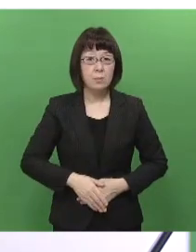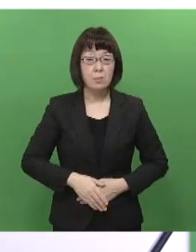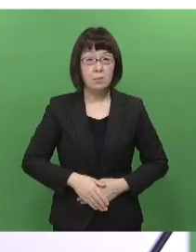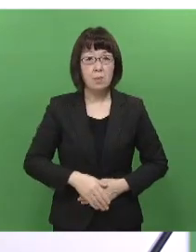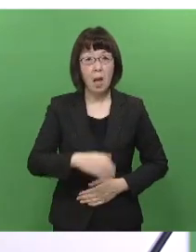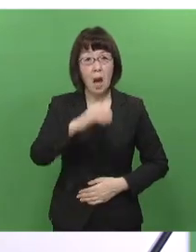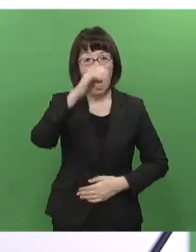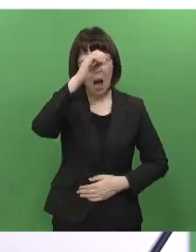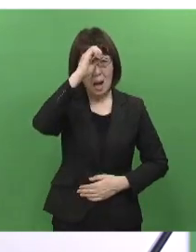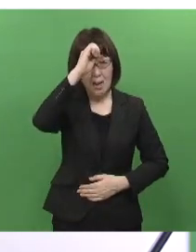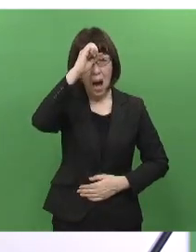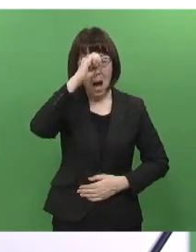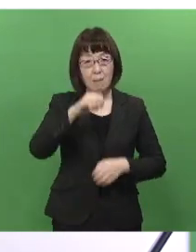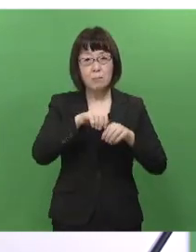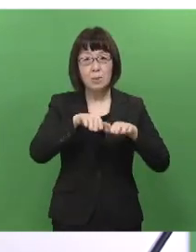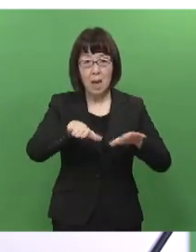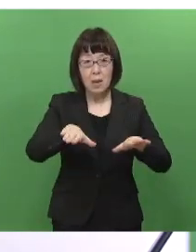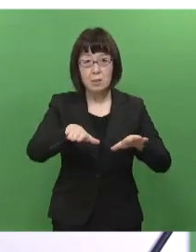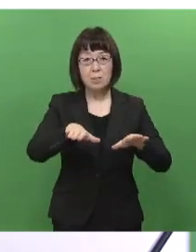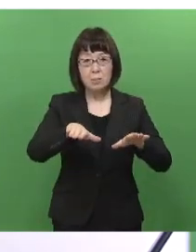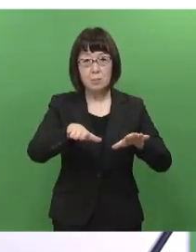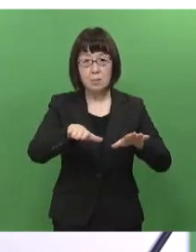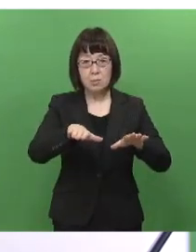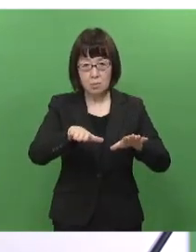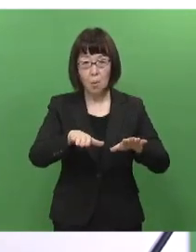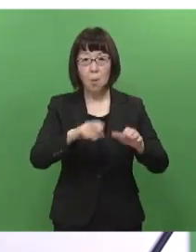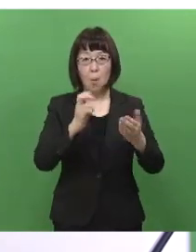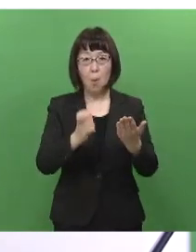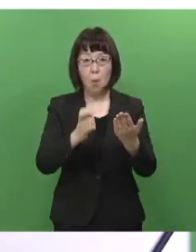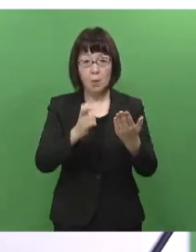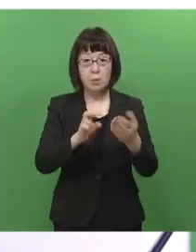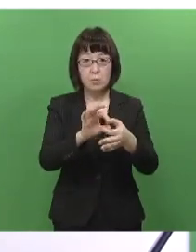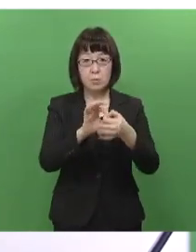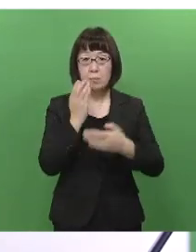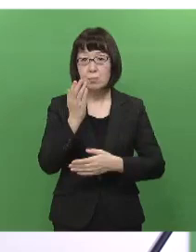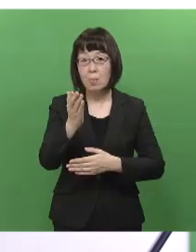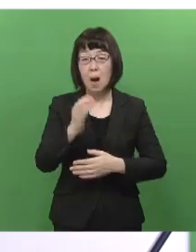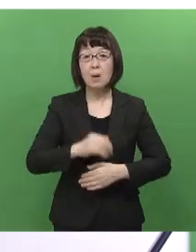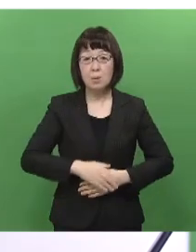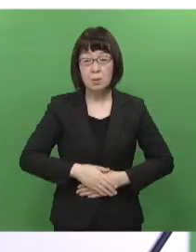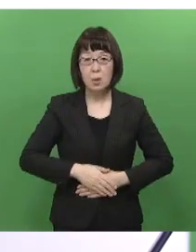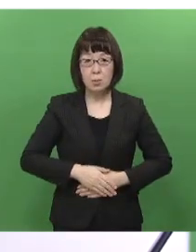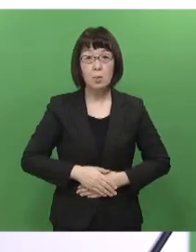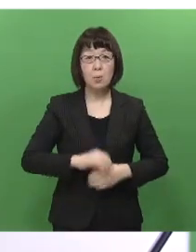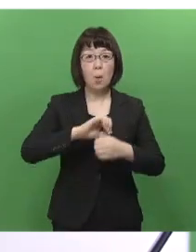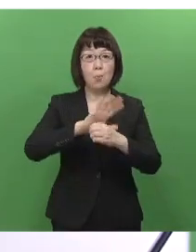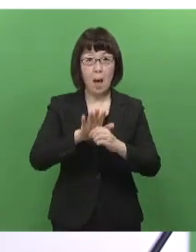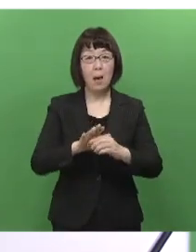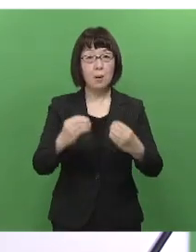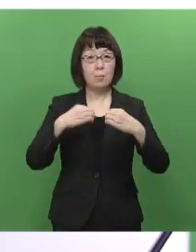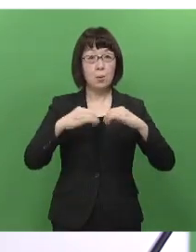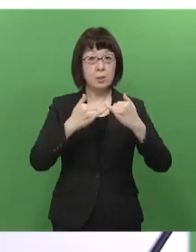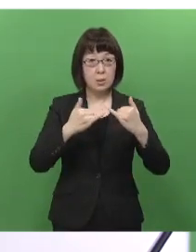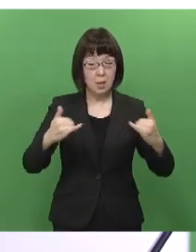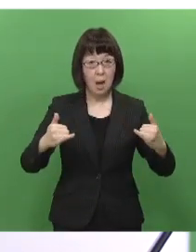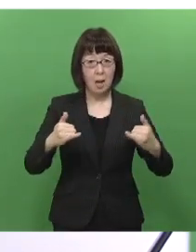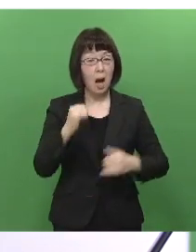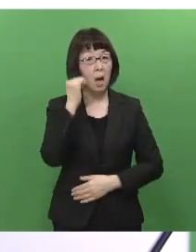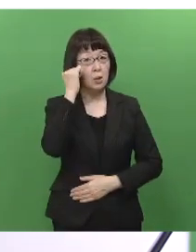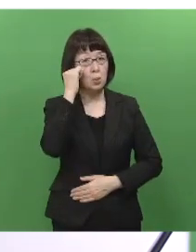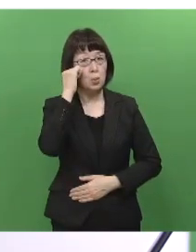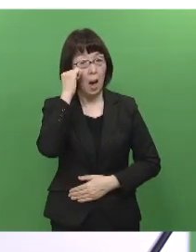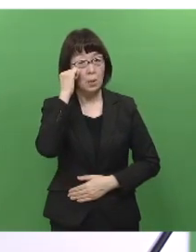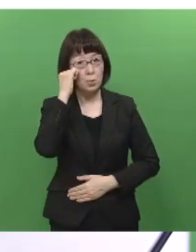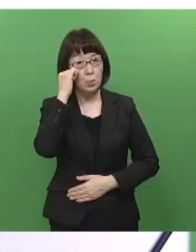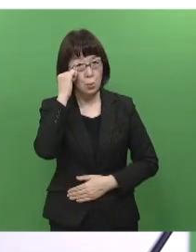る動きをちょっと伺いたいんですけれども、政府がですね、新型コロナウイルスの感染者がですね、宿泊療養を求める自治